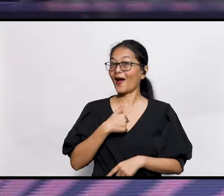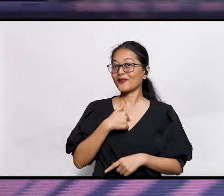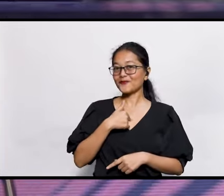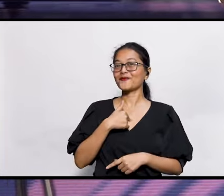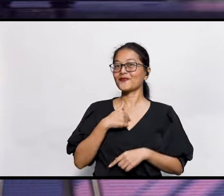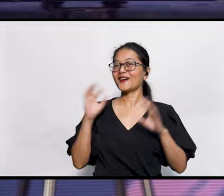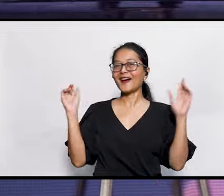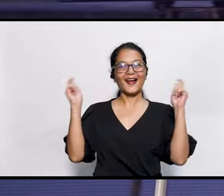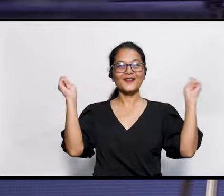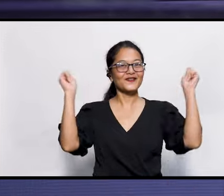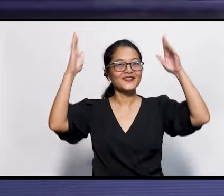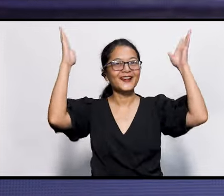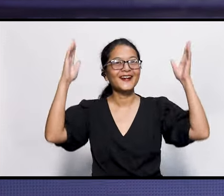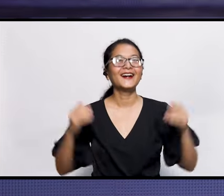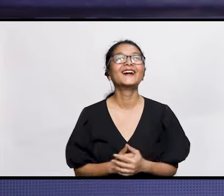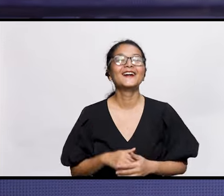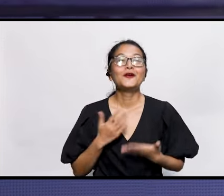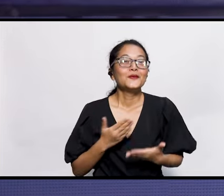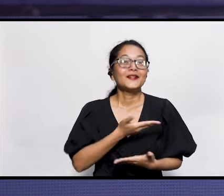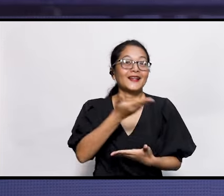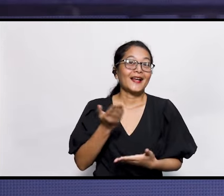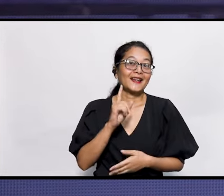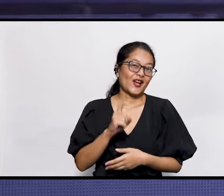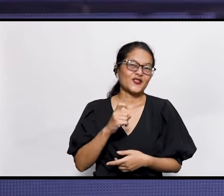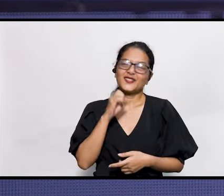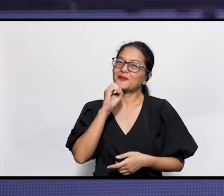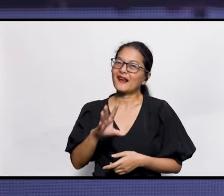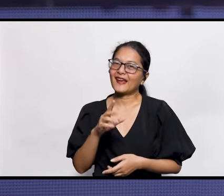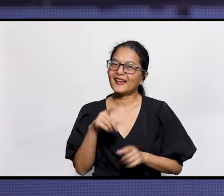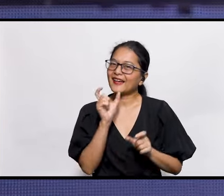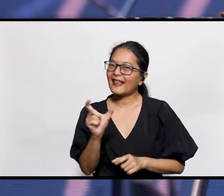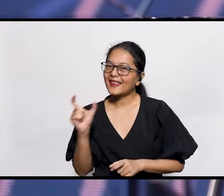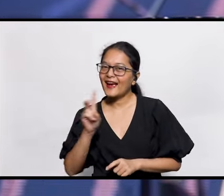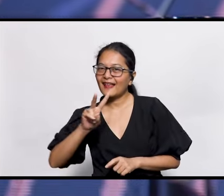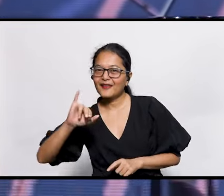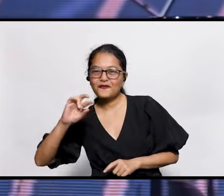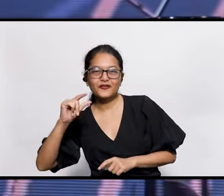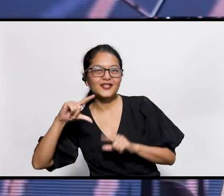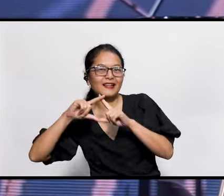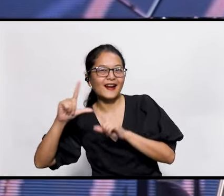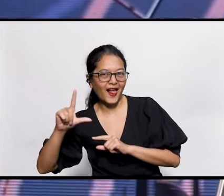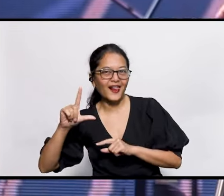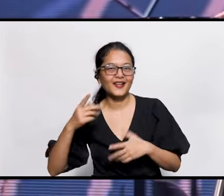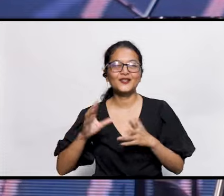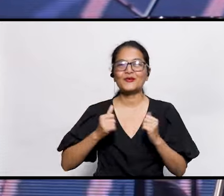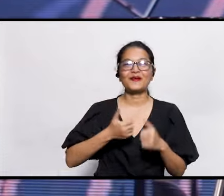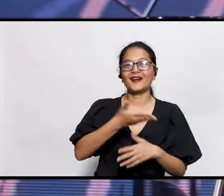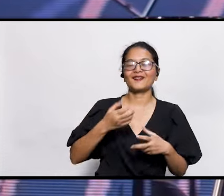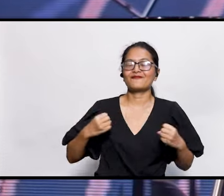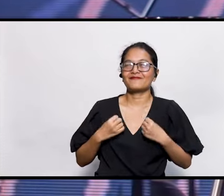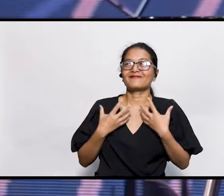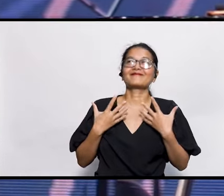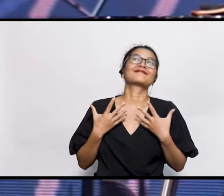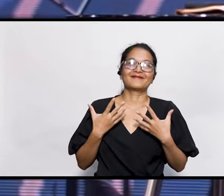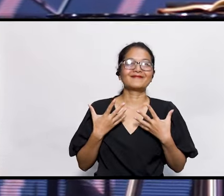Haleluya kelihatannya anda perlu perlu dikasih kata-kata viral dan sekaligus untuk untuk e membuat anda warming up so